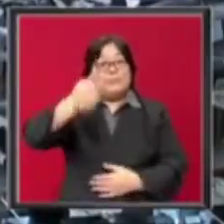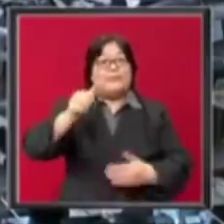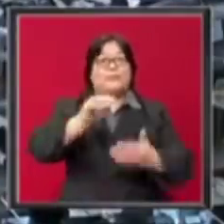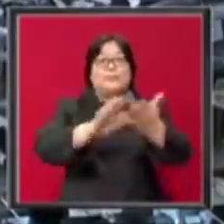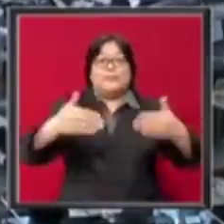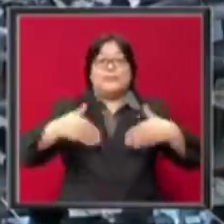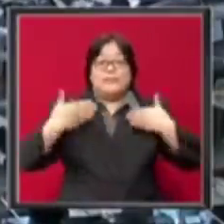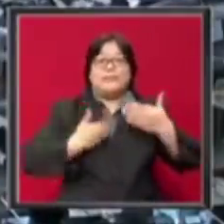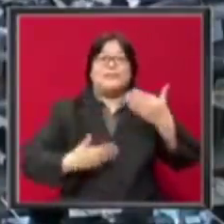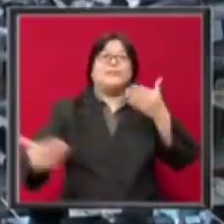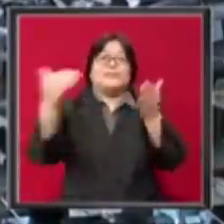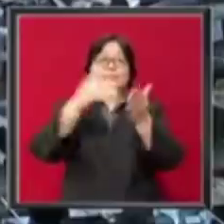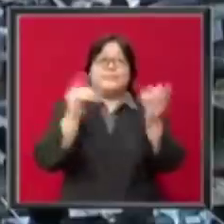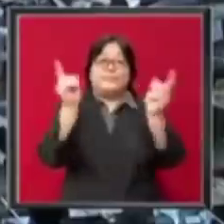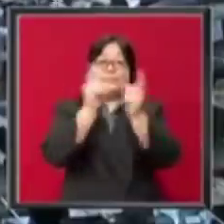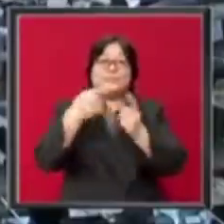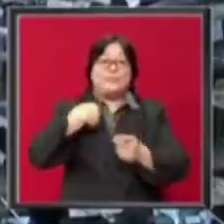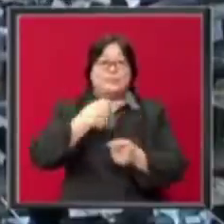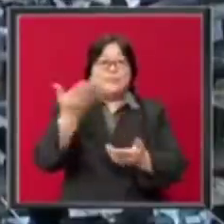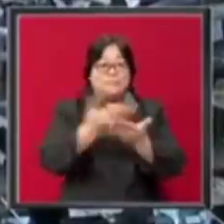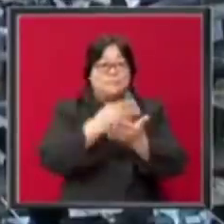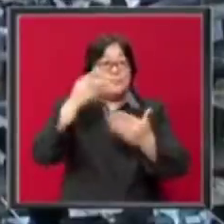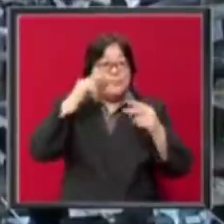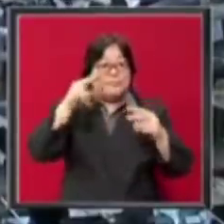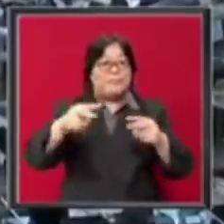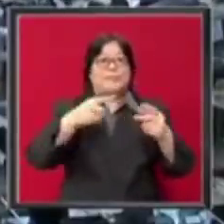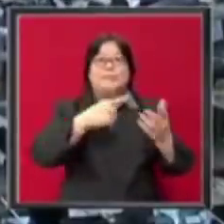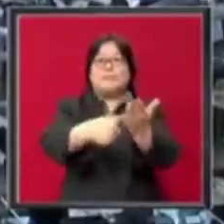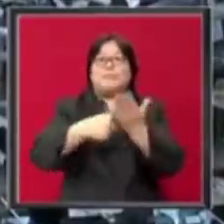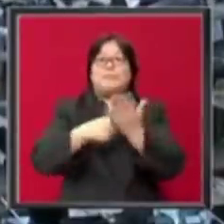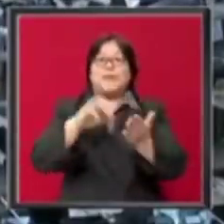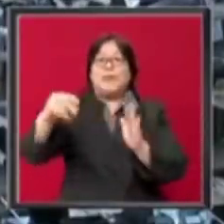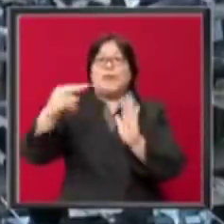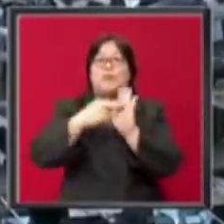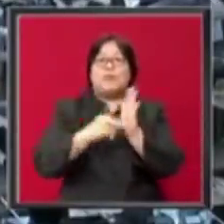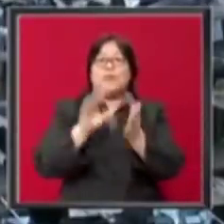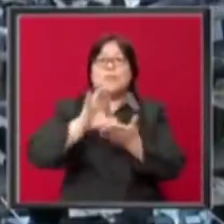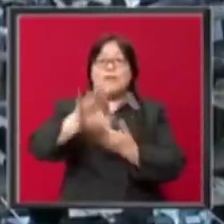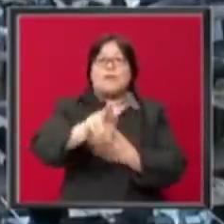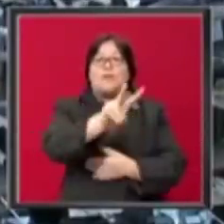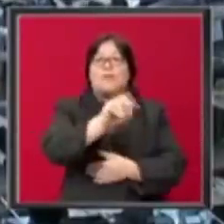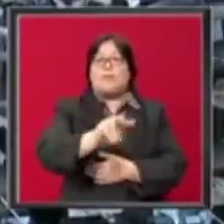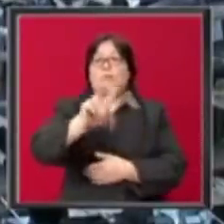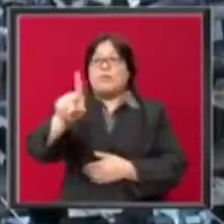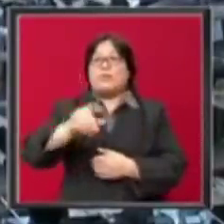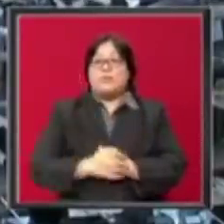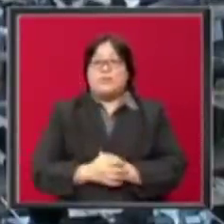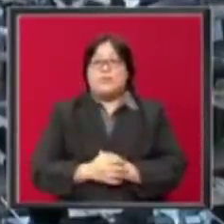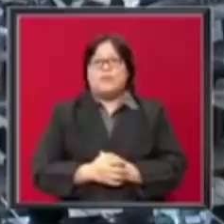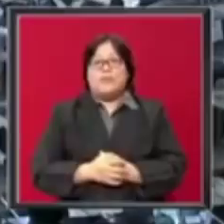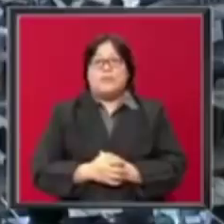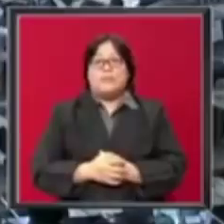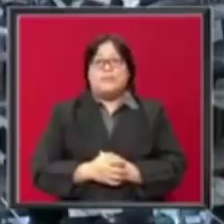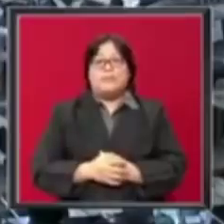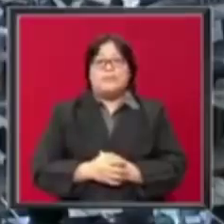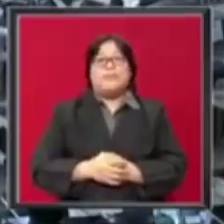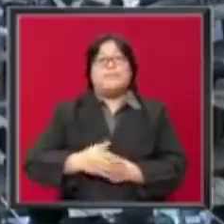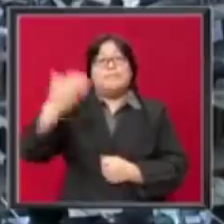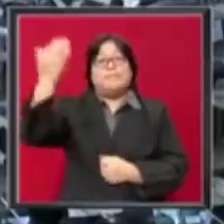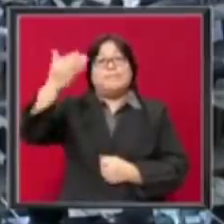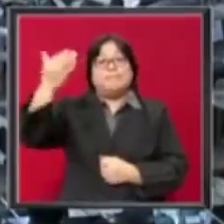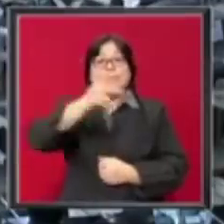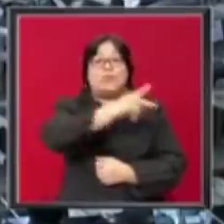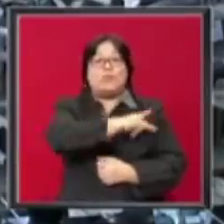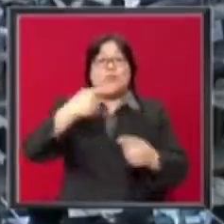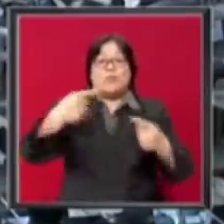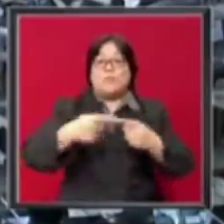sama lain. Tetapi kalau kita ikut mereka buat sanitasi pada pagi saja dan juga